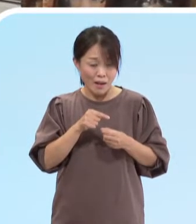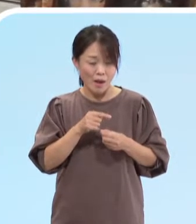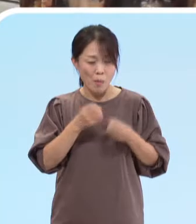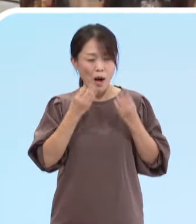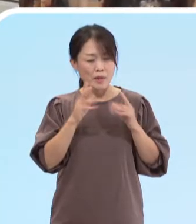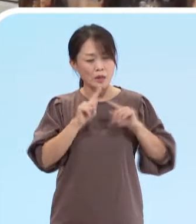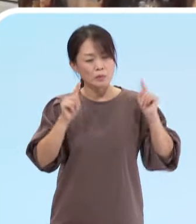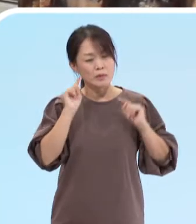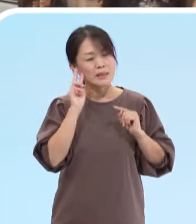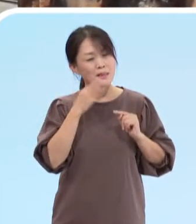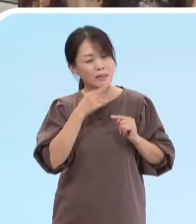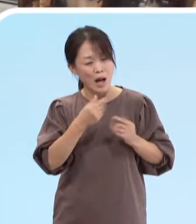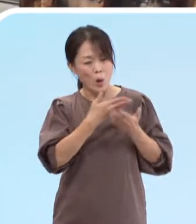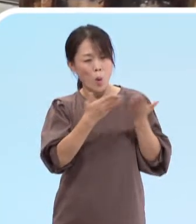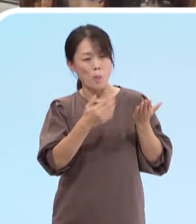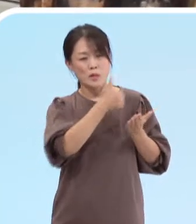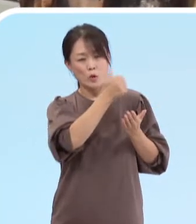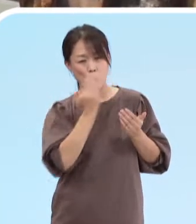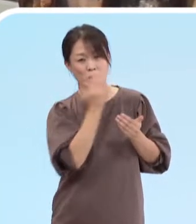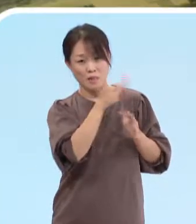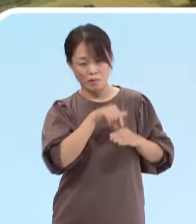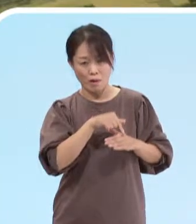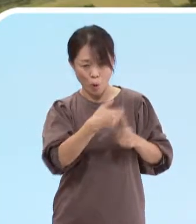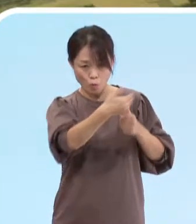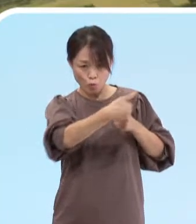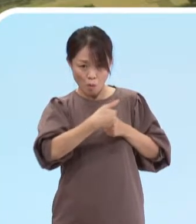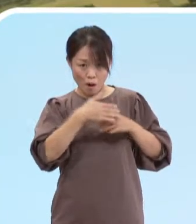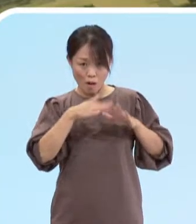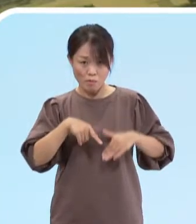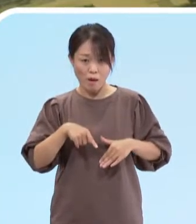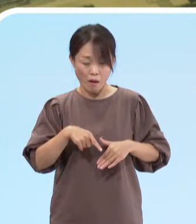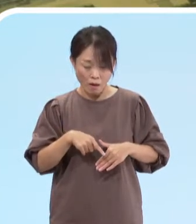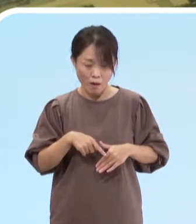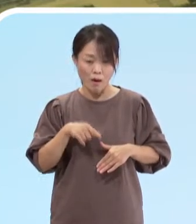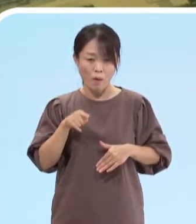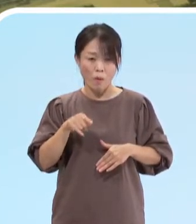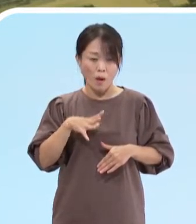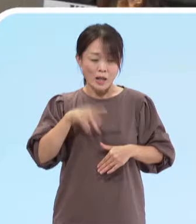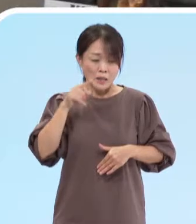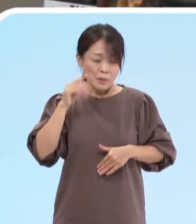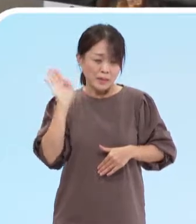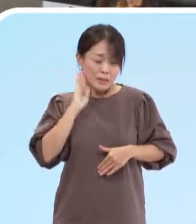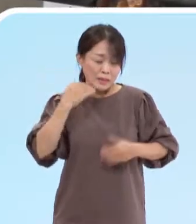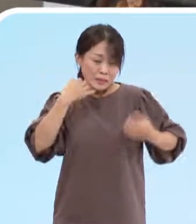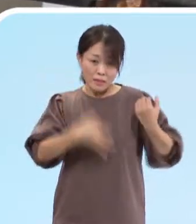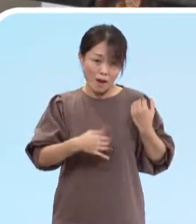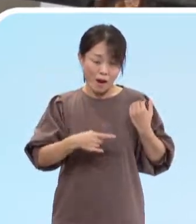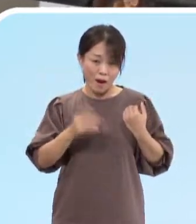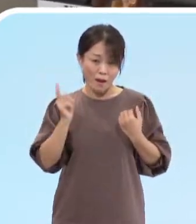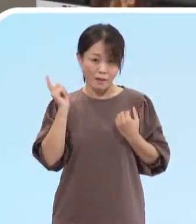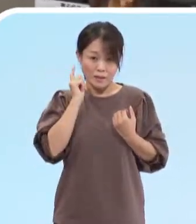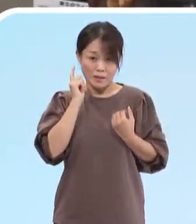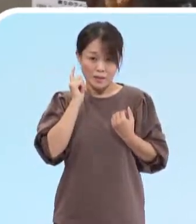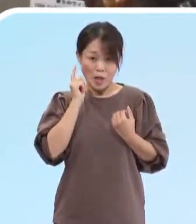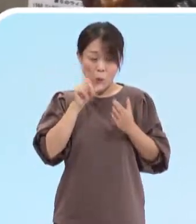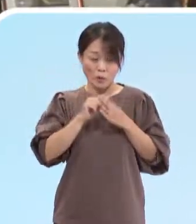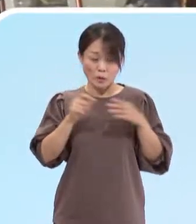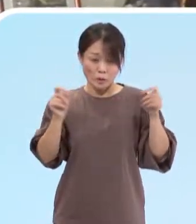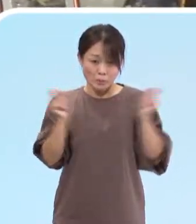の聞きたいなって思った時に、お店の人に聞いたら、ビートルズのハードデイズナイトだったんですね。一番最初にこうジャーンと来たんです